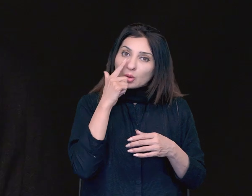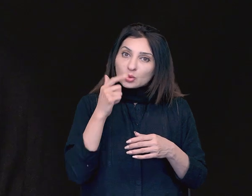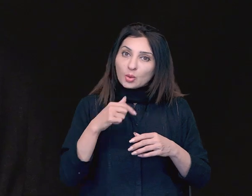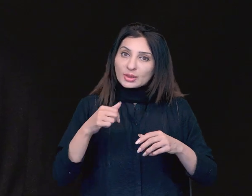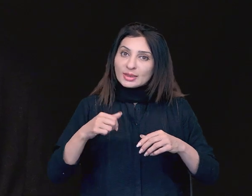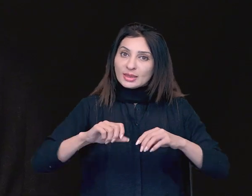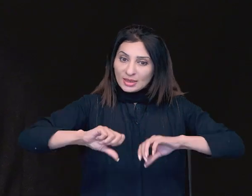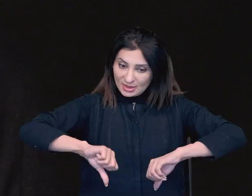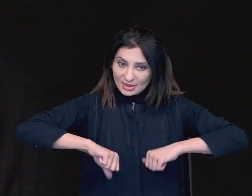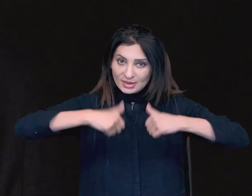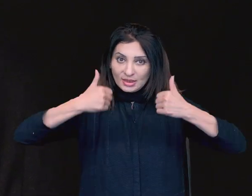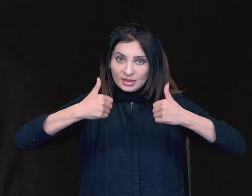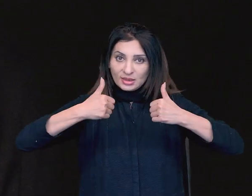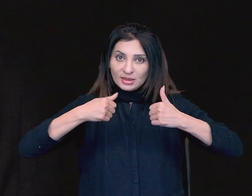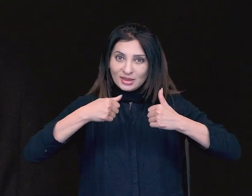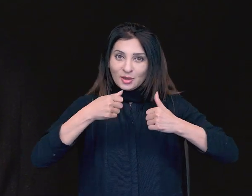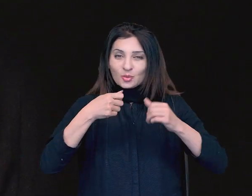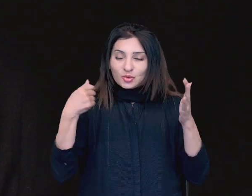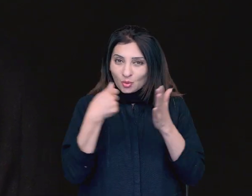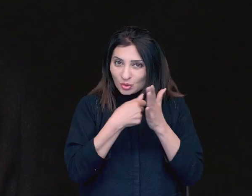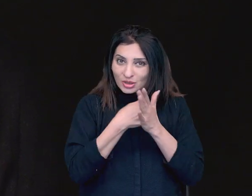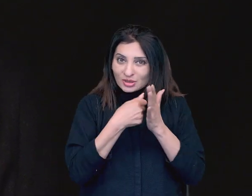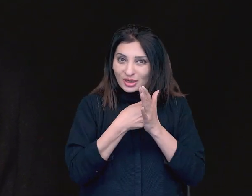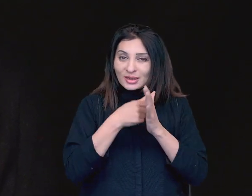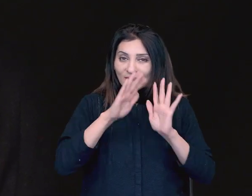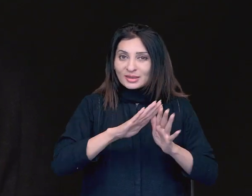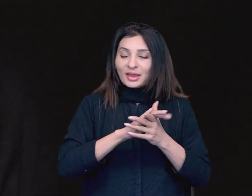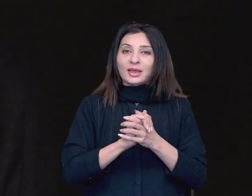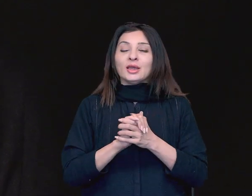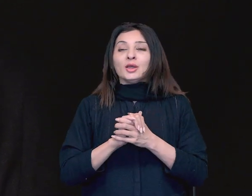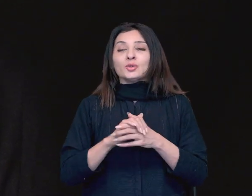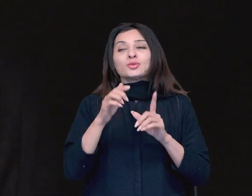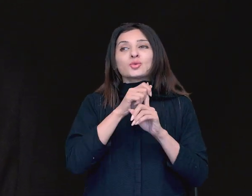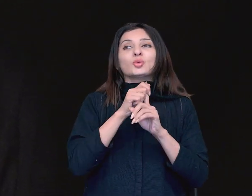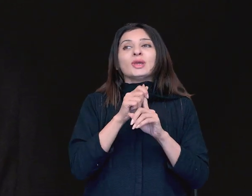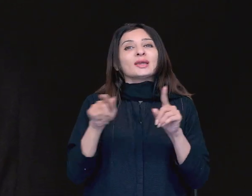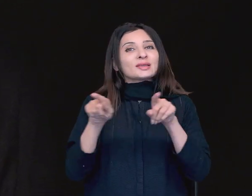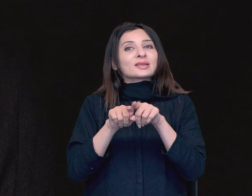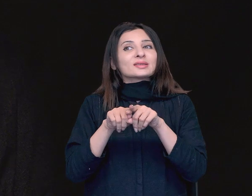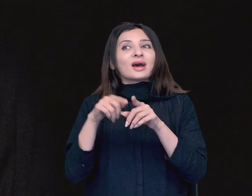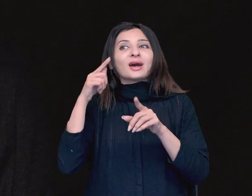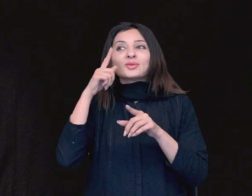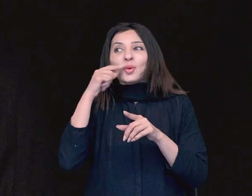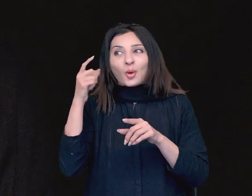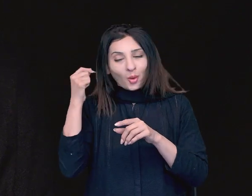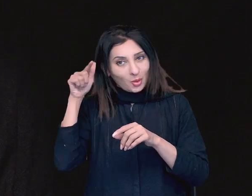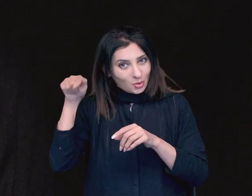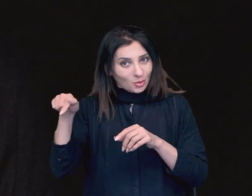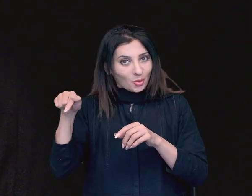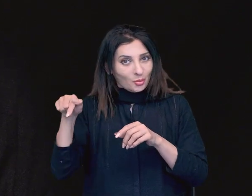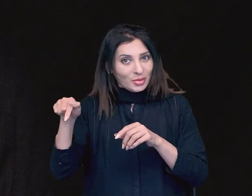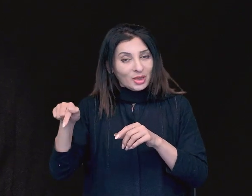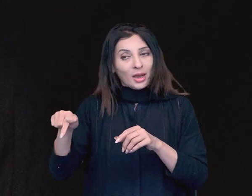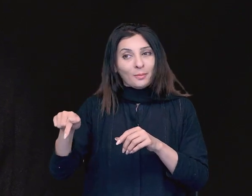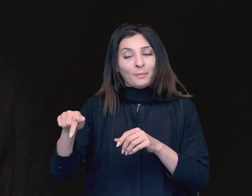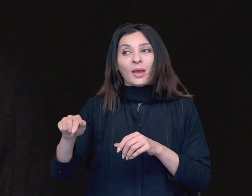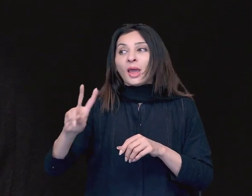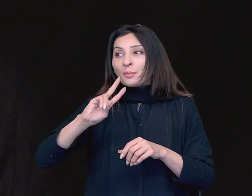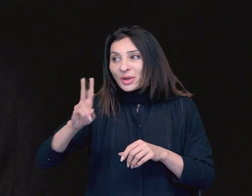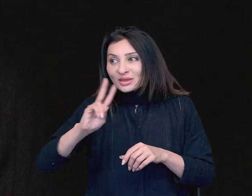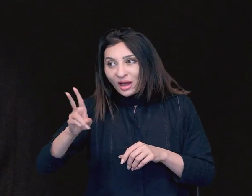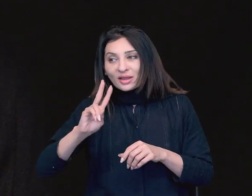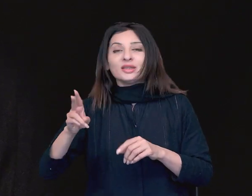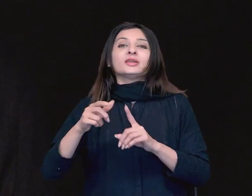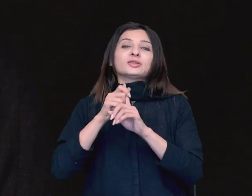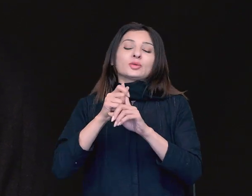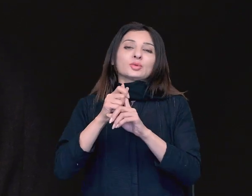ہم ایک چیز بہت بھول جاتے ہیں، ہم آدمیوں کو آگاہی نہیں دے رہے۔ ہم جب بریسٹ کینسر کی ٹاکس بھی کرتے ہیں تو سب آدمیوں کو باہر نکال دیتے ہیں اور